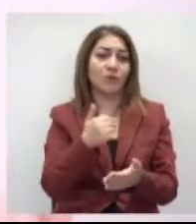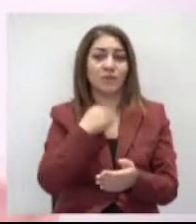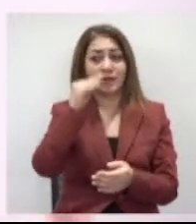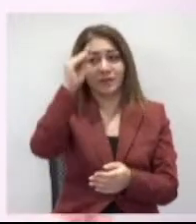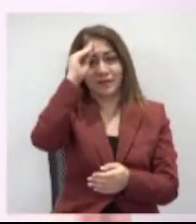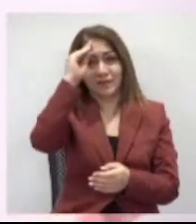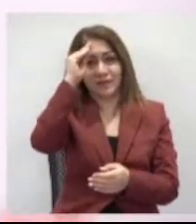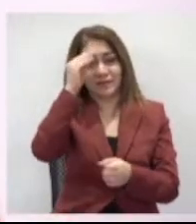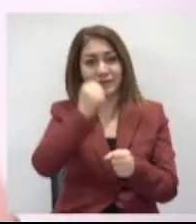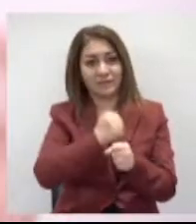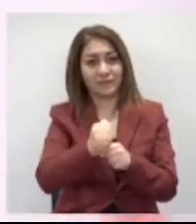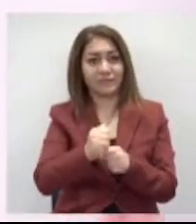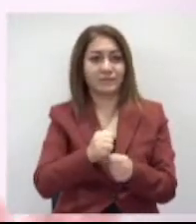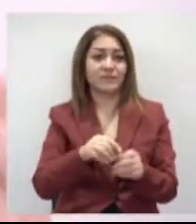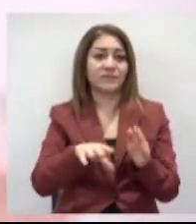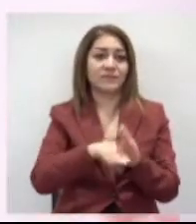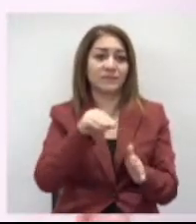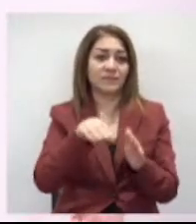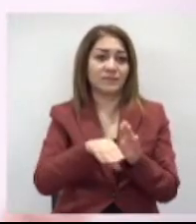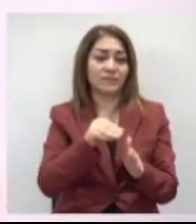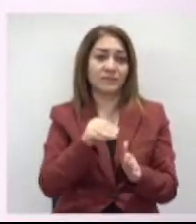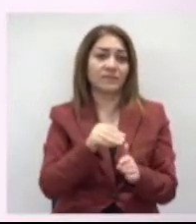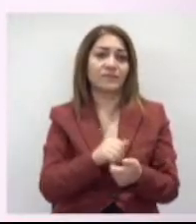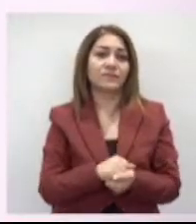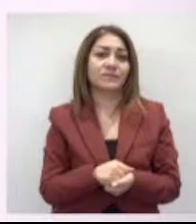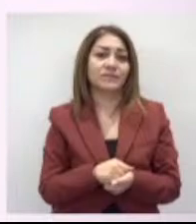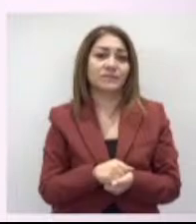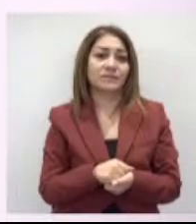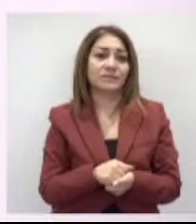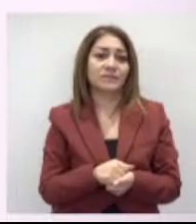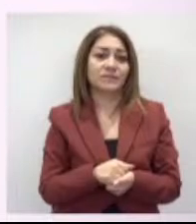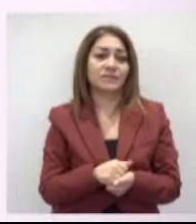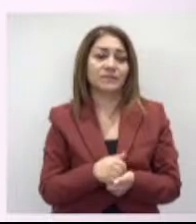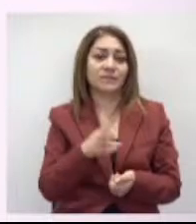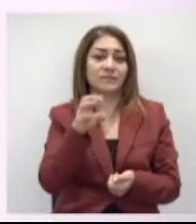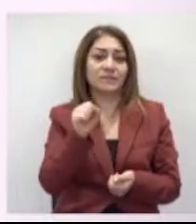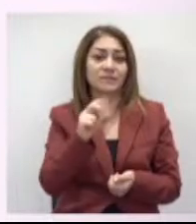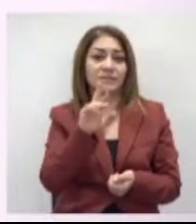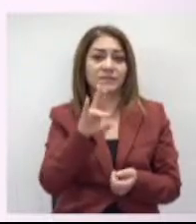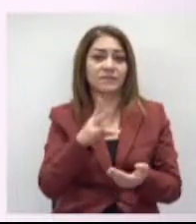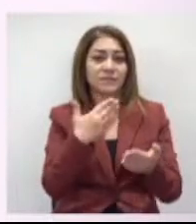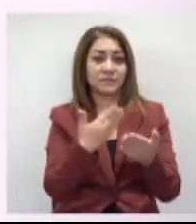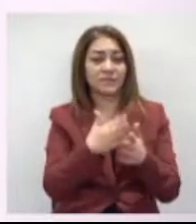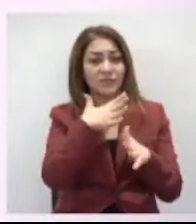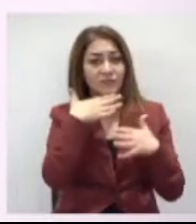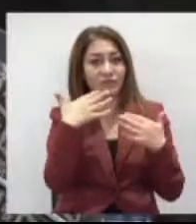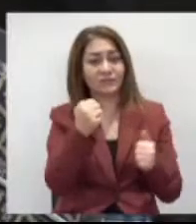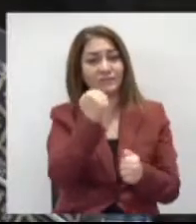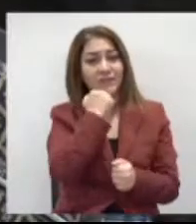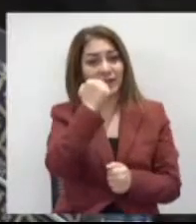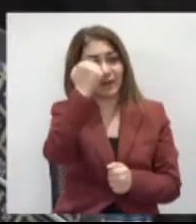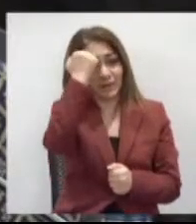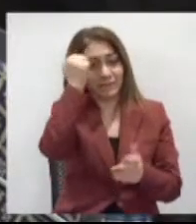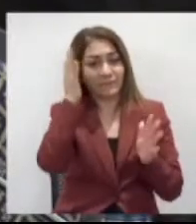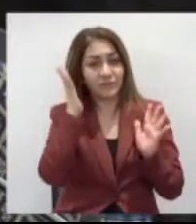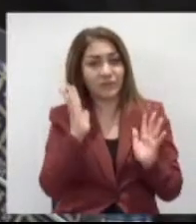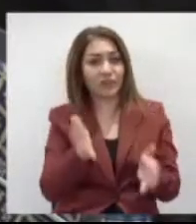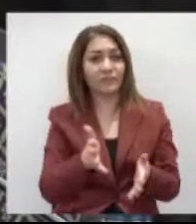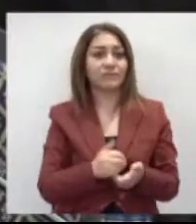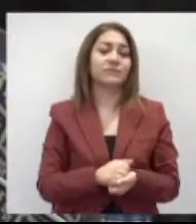իրենց կարծիքը համոզած լինեն եւ քվեարկությամբ դա կարտացոլվի։ Համեցեք Տիկին Մանասյան։ Շատ լավ, շնորհակալ եմ անչափ